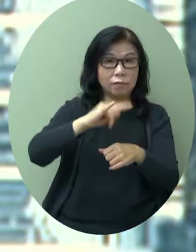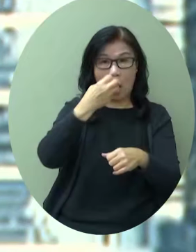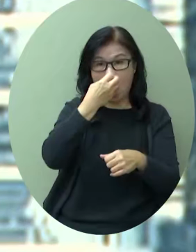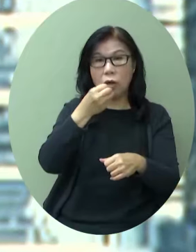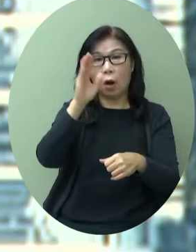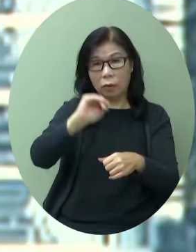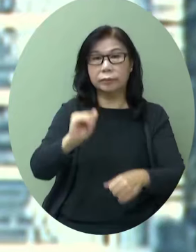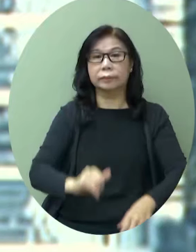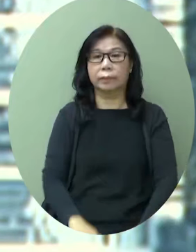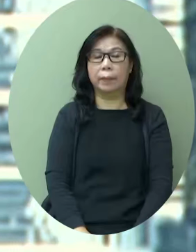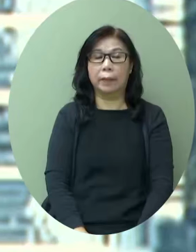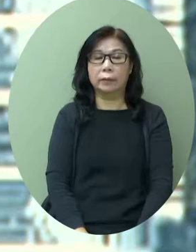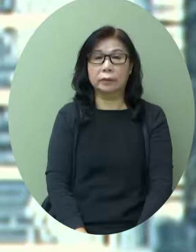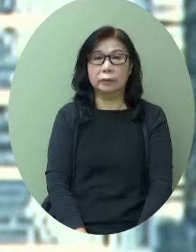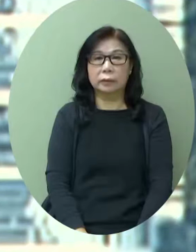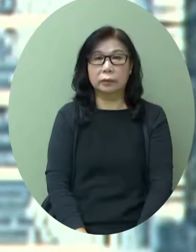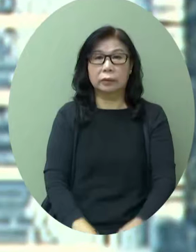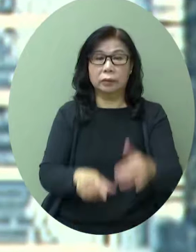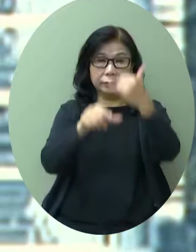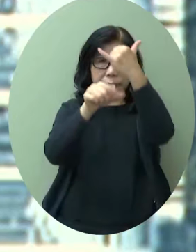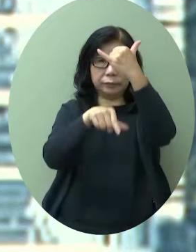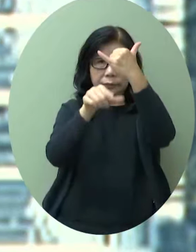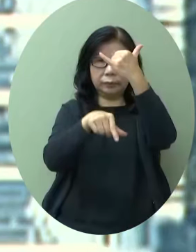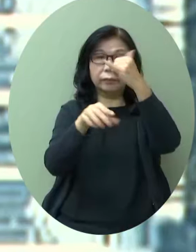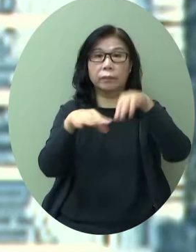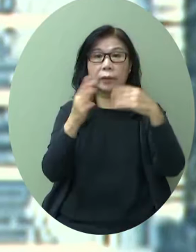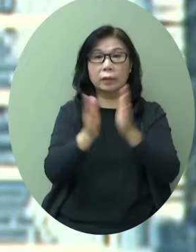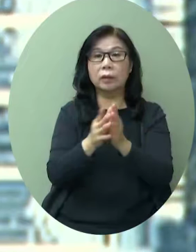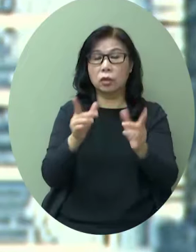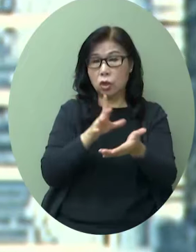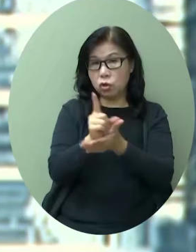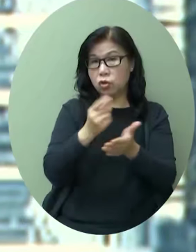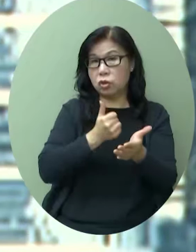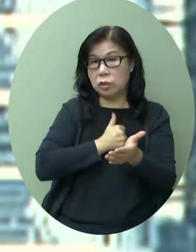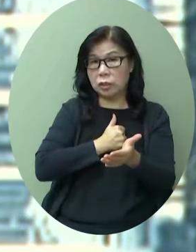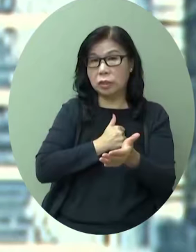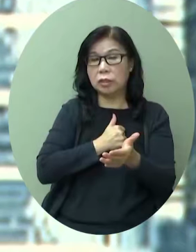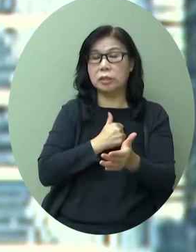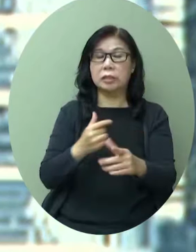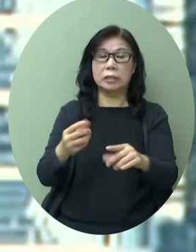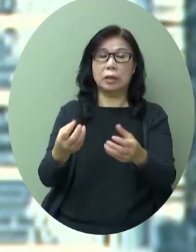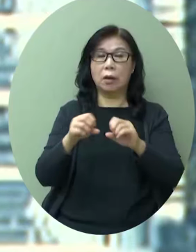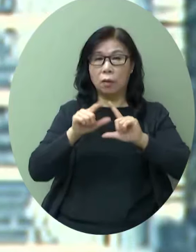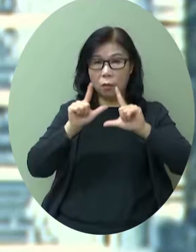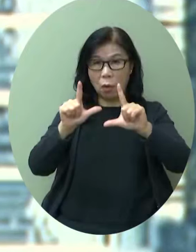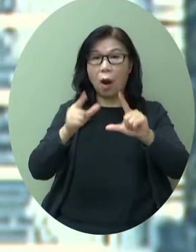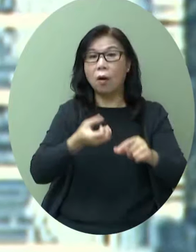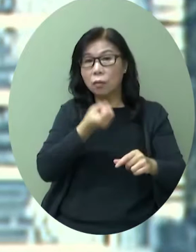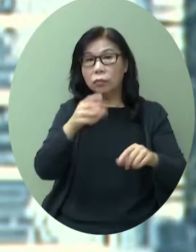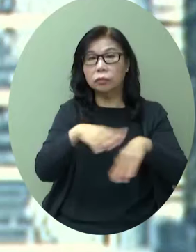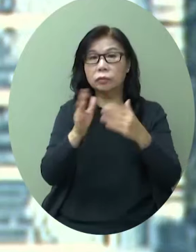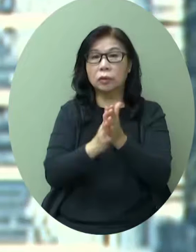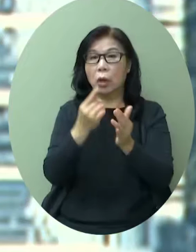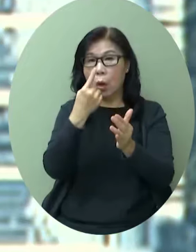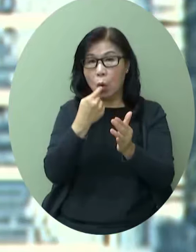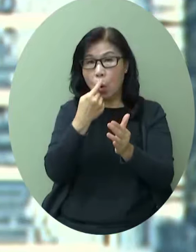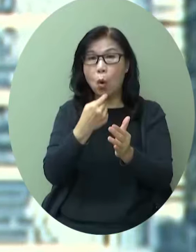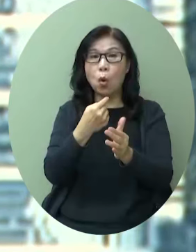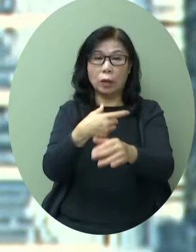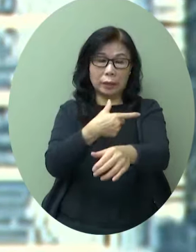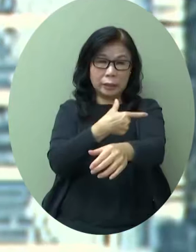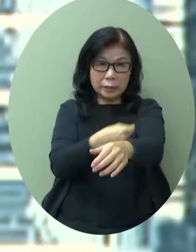所以喺當時呢，我哋喺6月嘅時候，亦都係得到專家嘅意見，認為一個血液嘅抗體嘅